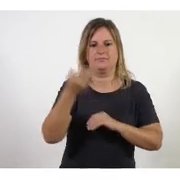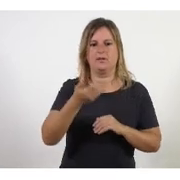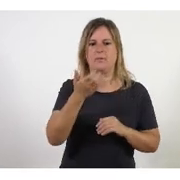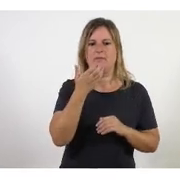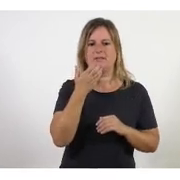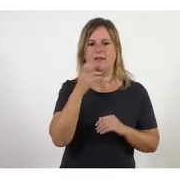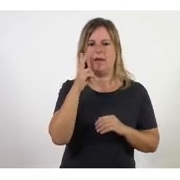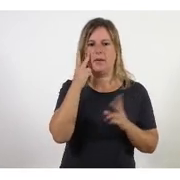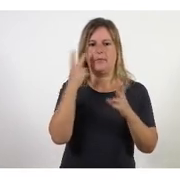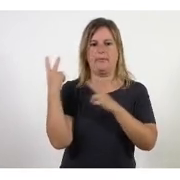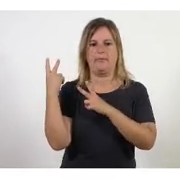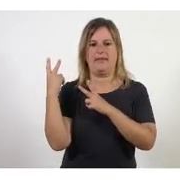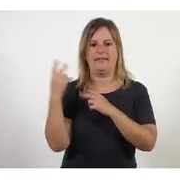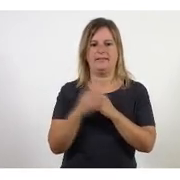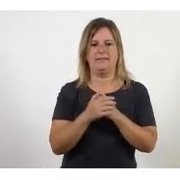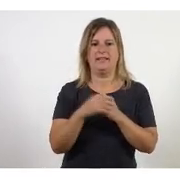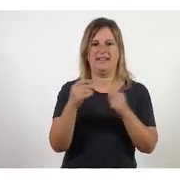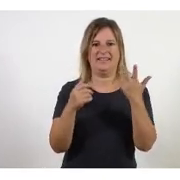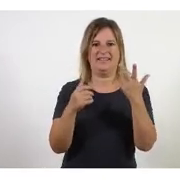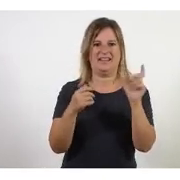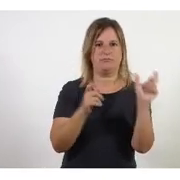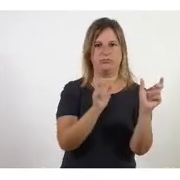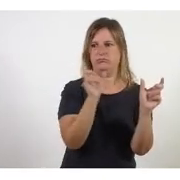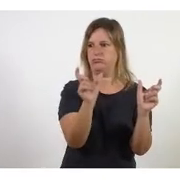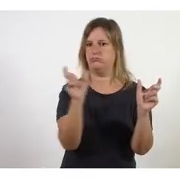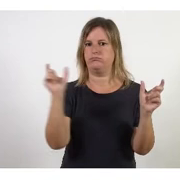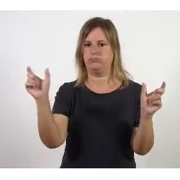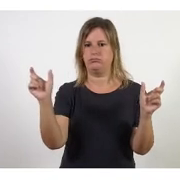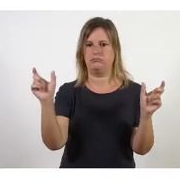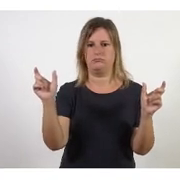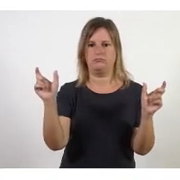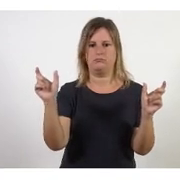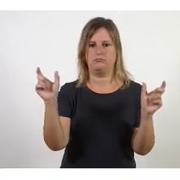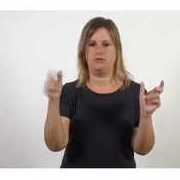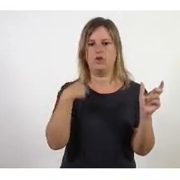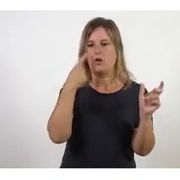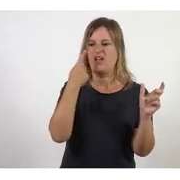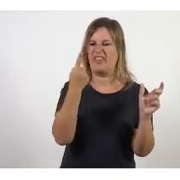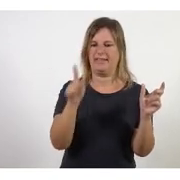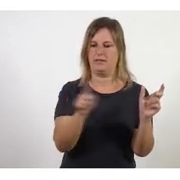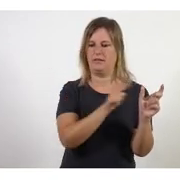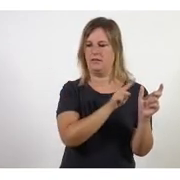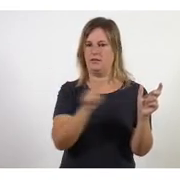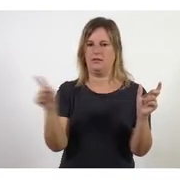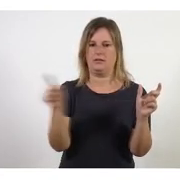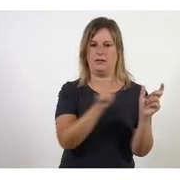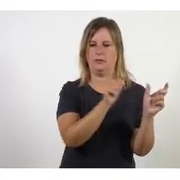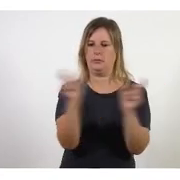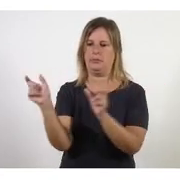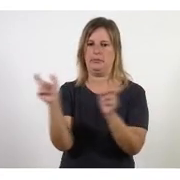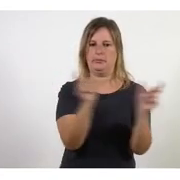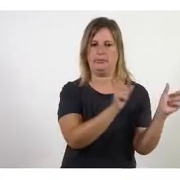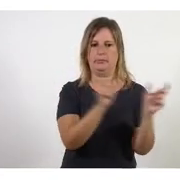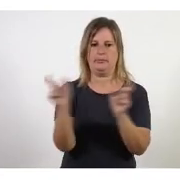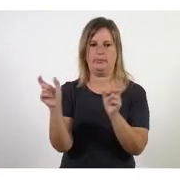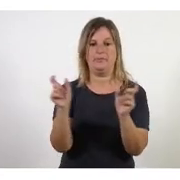clips, els veieu? Estic movent-me amb el dit així cap al costat sobre aquesta filera. Selecciono el primer